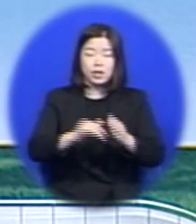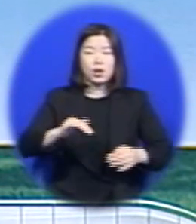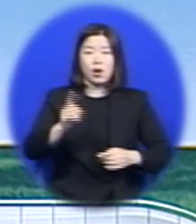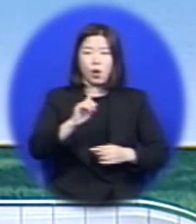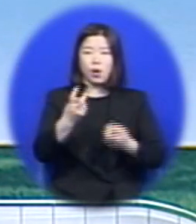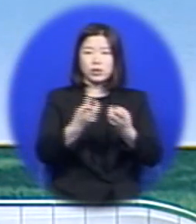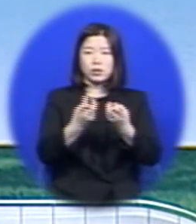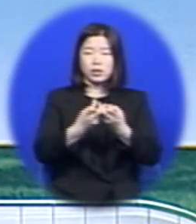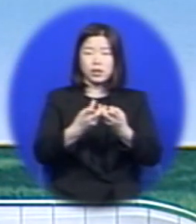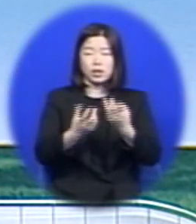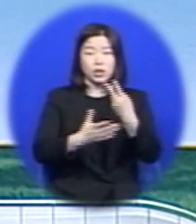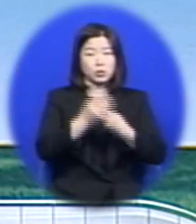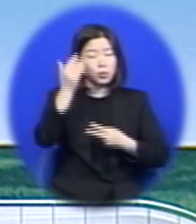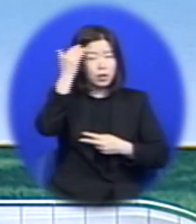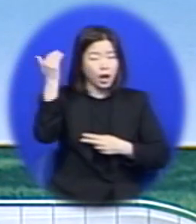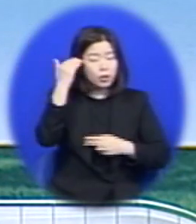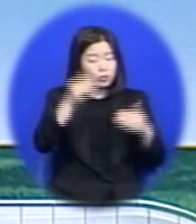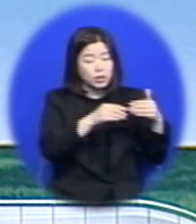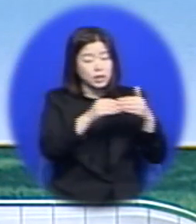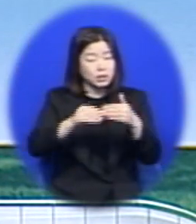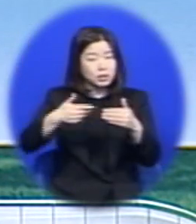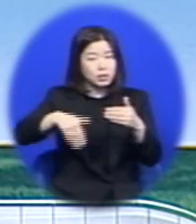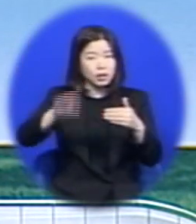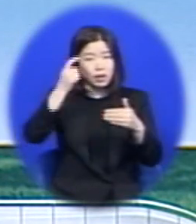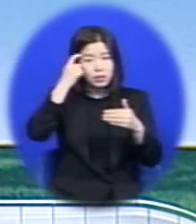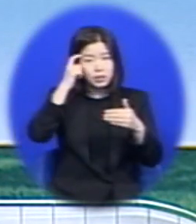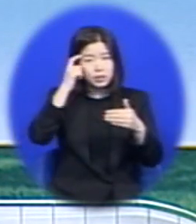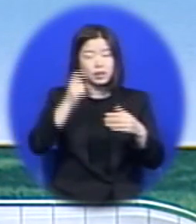이 통일 한국을 이끌어갈 것인가?